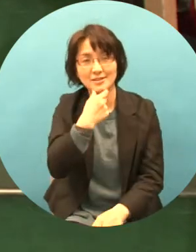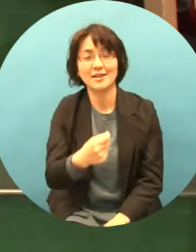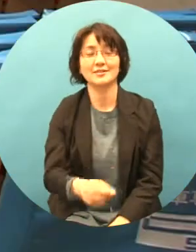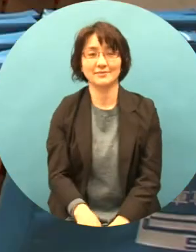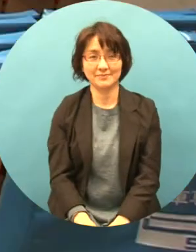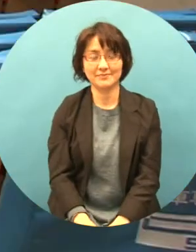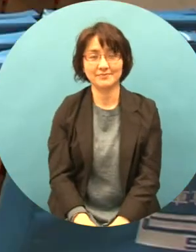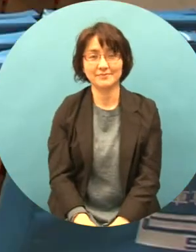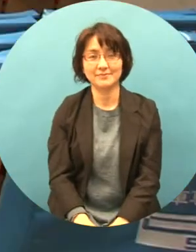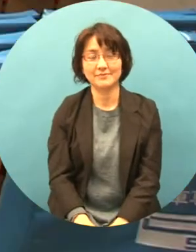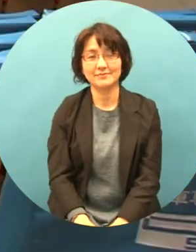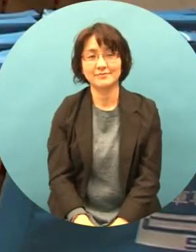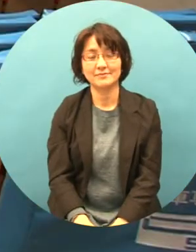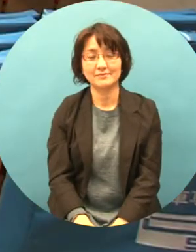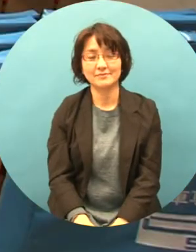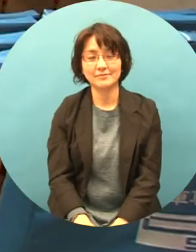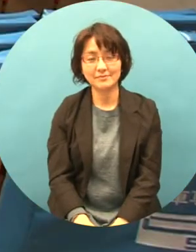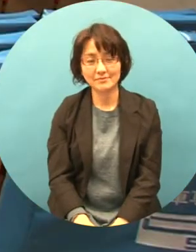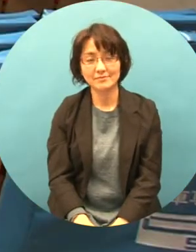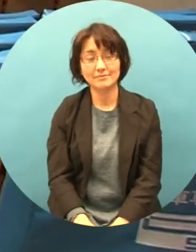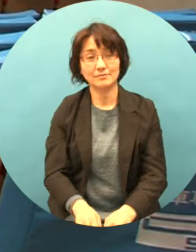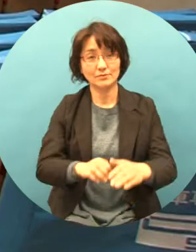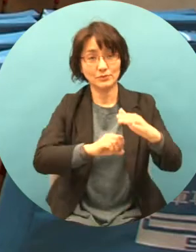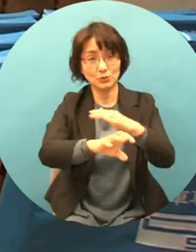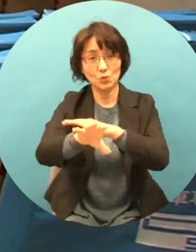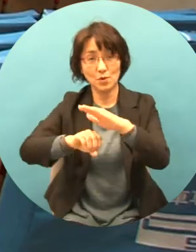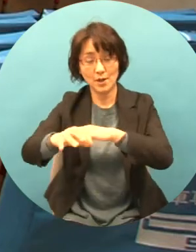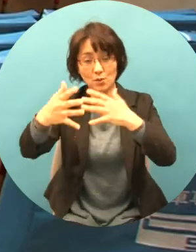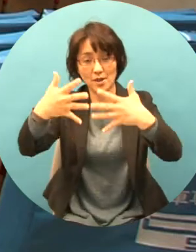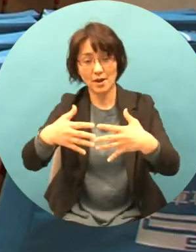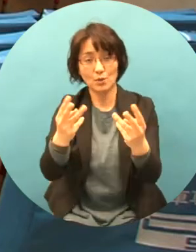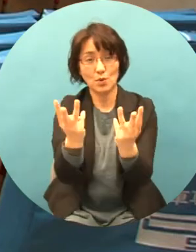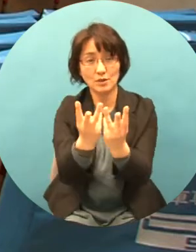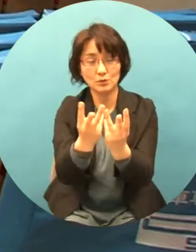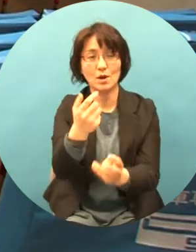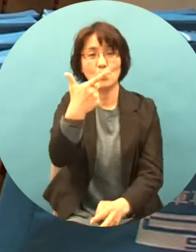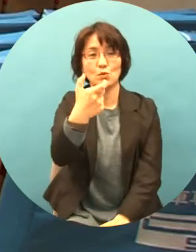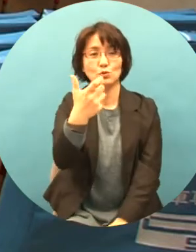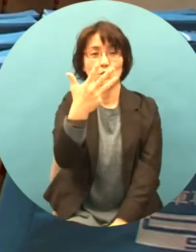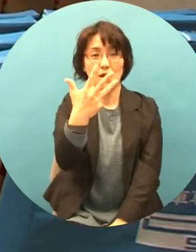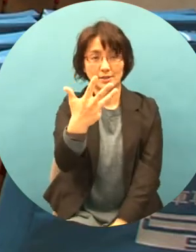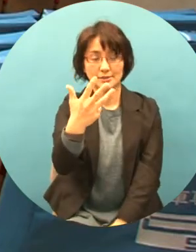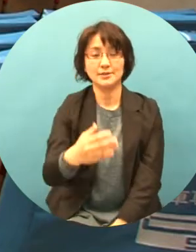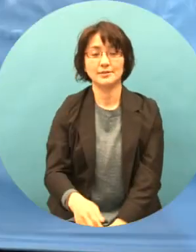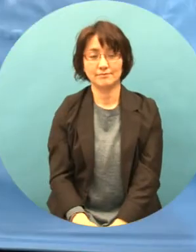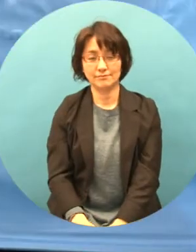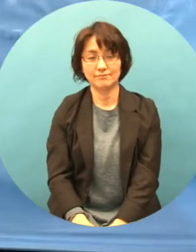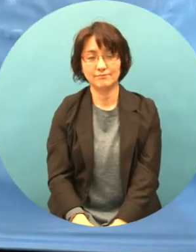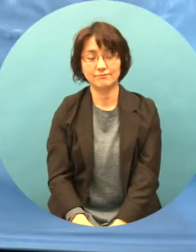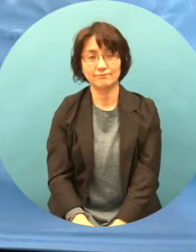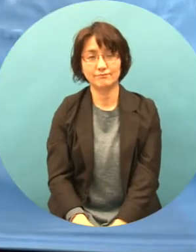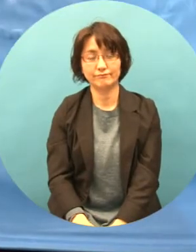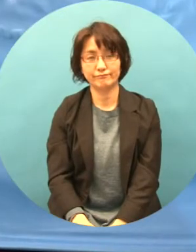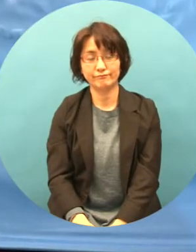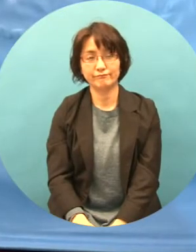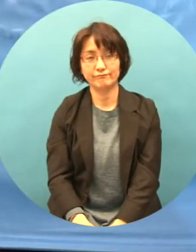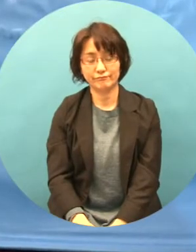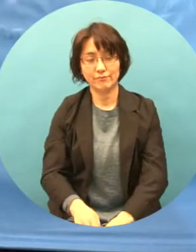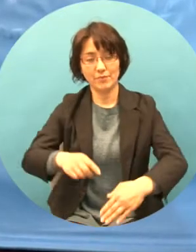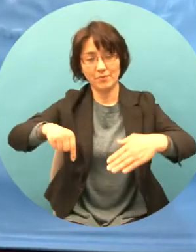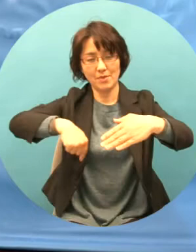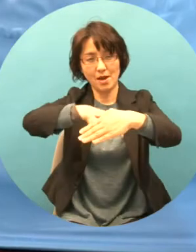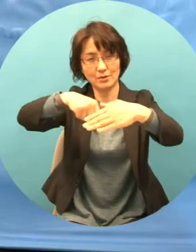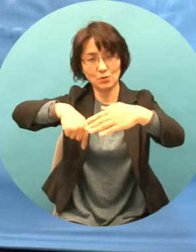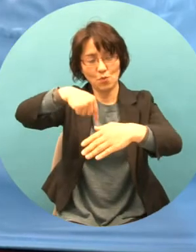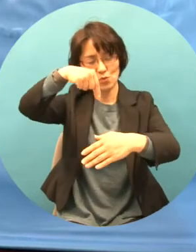。 今年は全68作品が上映されます。 今年も一作品一